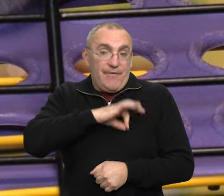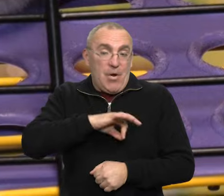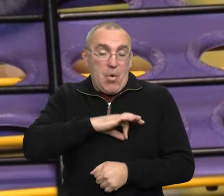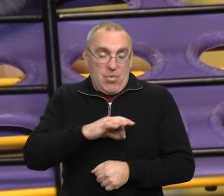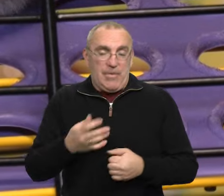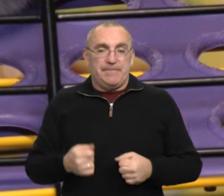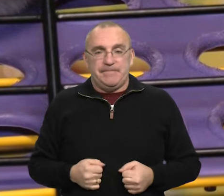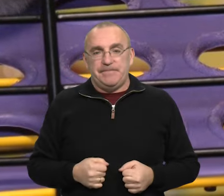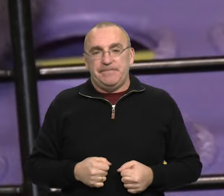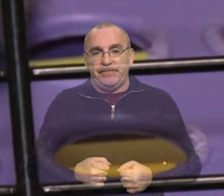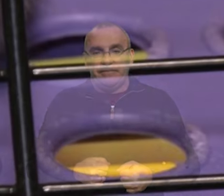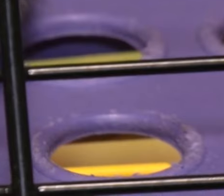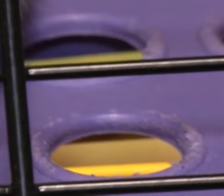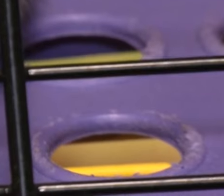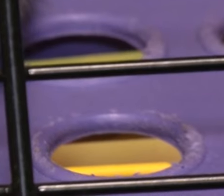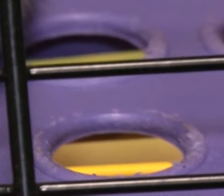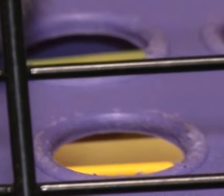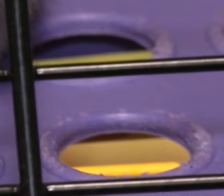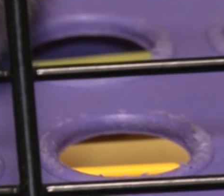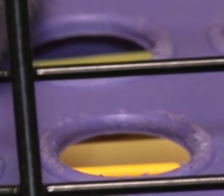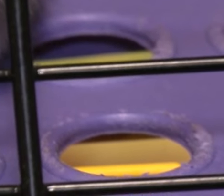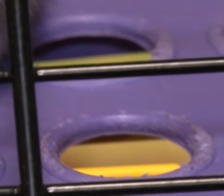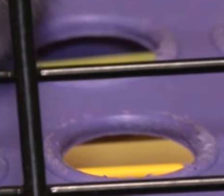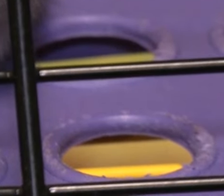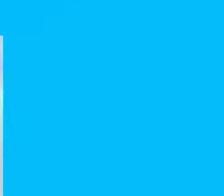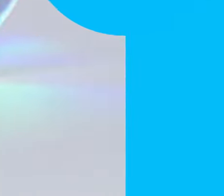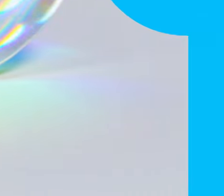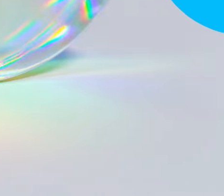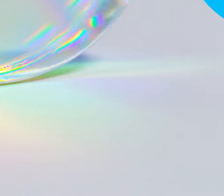Ольга склярук Анатолій Басистий суспільна новини